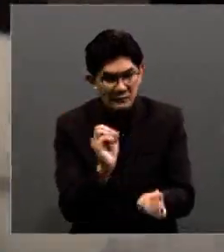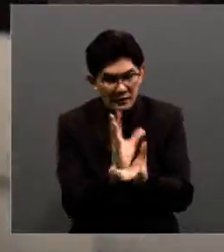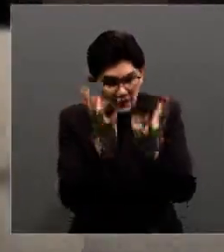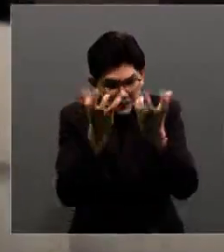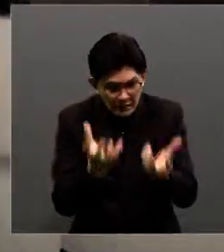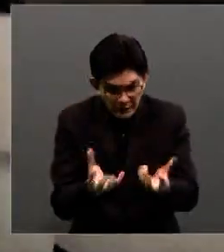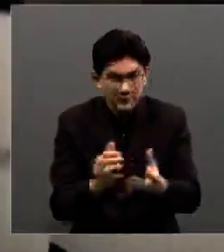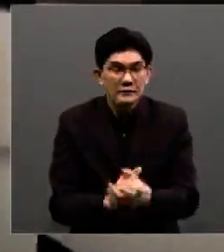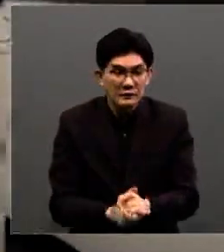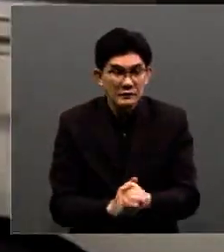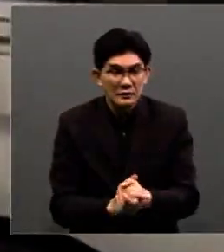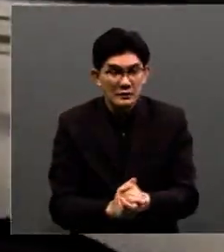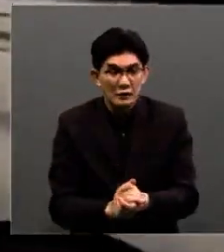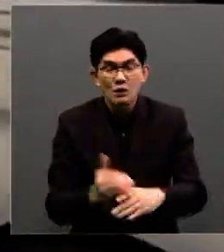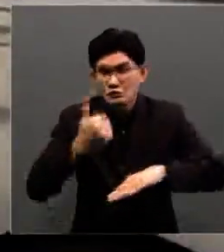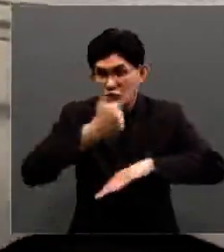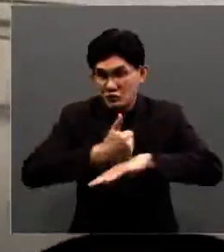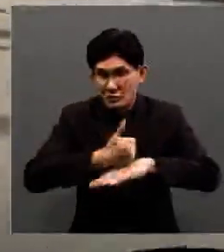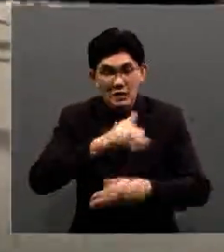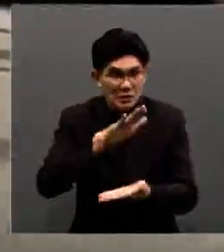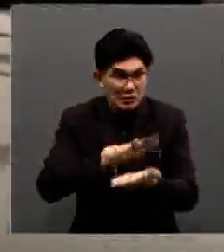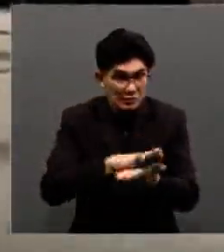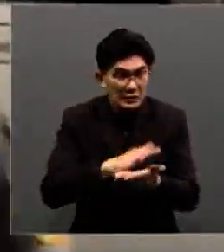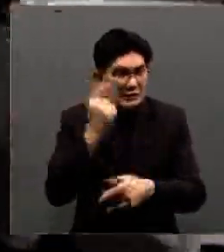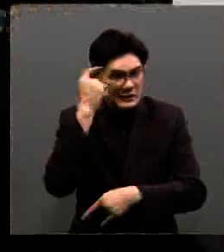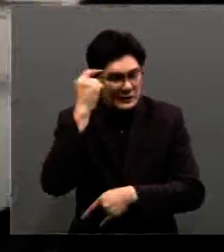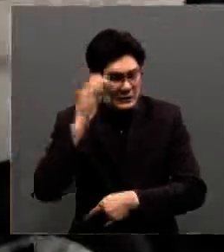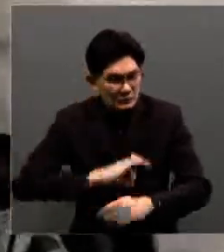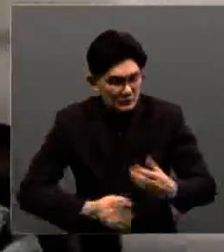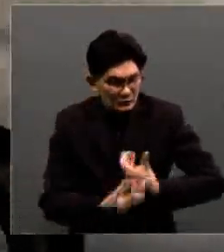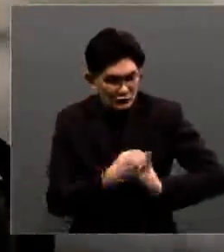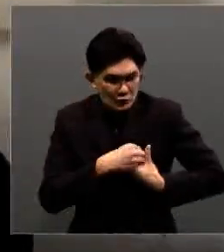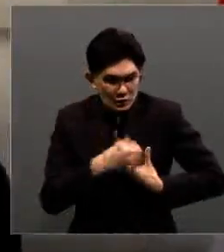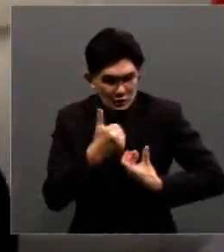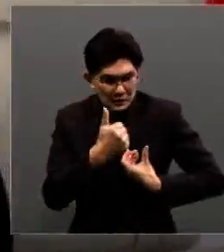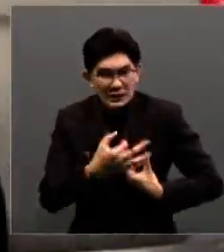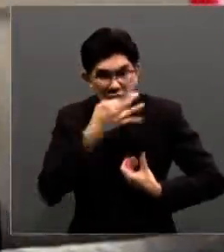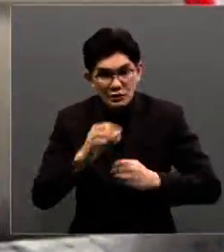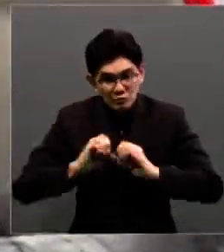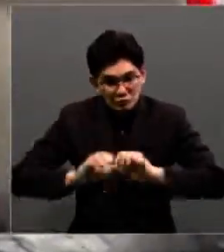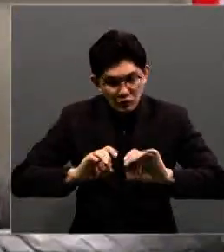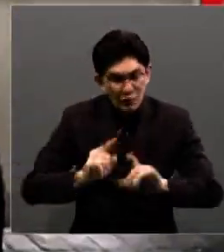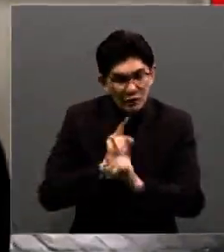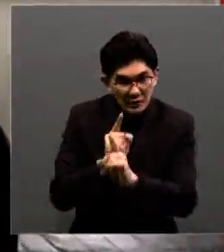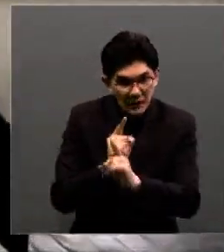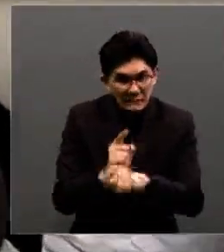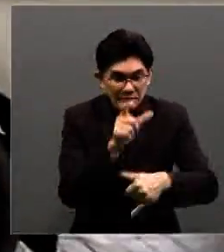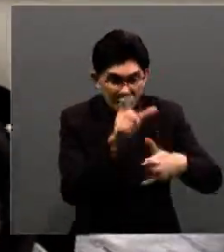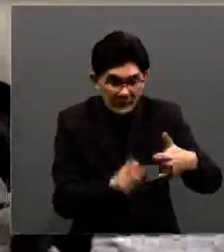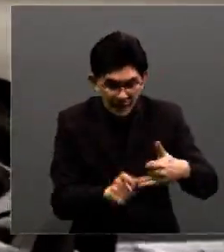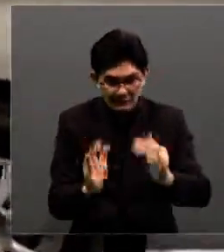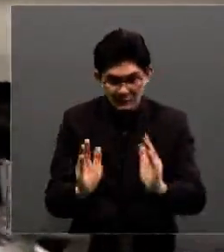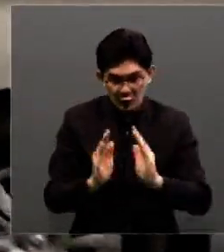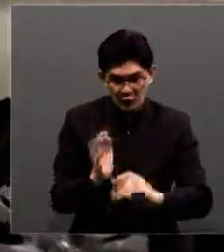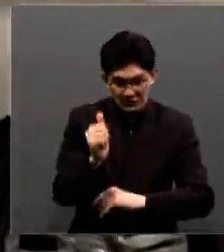มนุษย์จำเลยเป็นถึงผู้อำนวยการโรงเรียนควรมีจิตสำนึกที่ดีให้สมกับการมีอาชีพครูควรประพฤติตัวให้